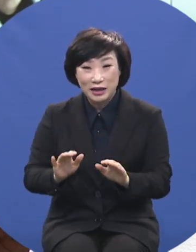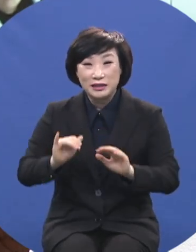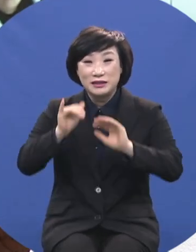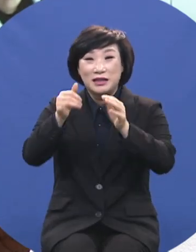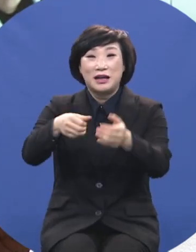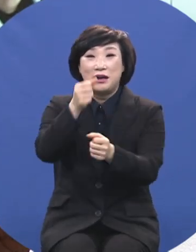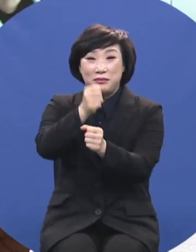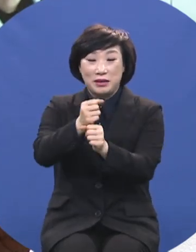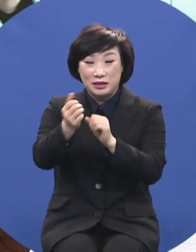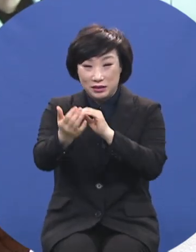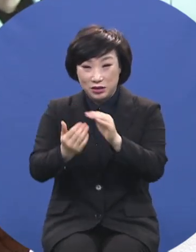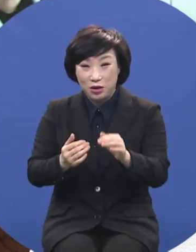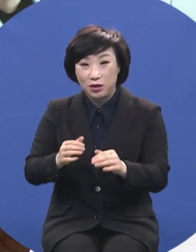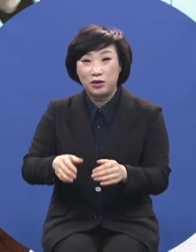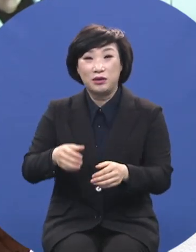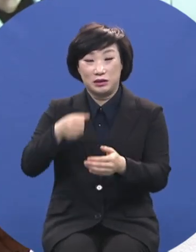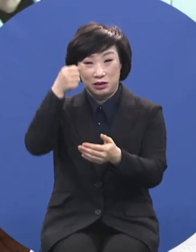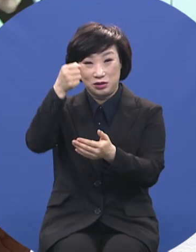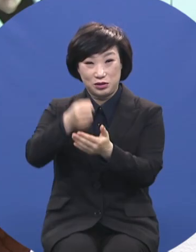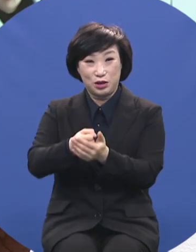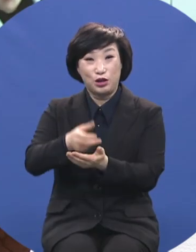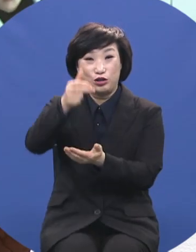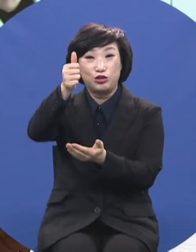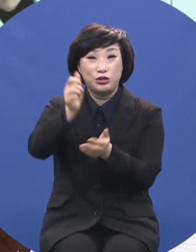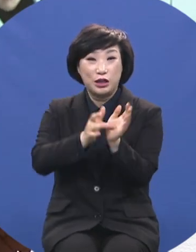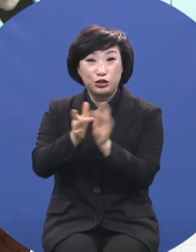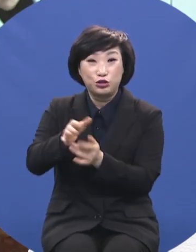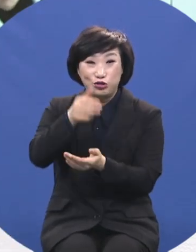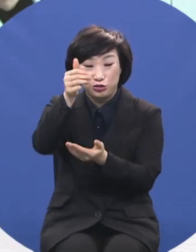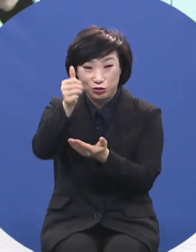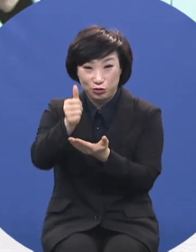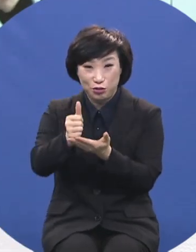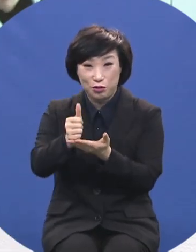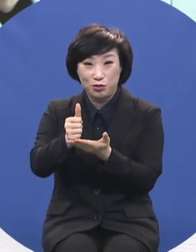만세전부터 세우신 주 예수 그리스도,